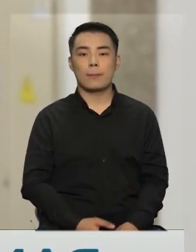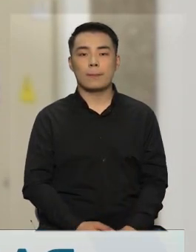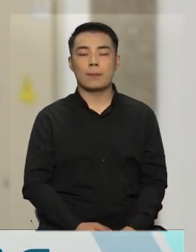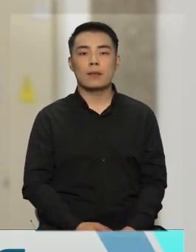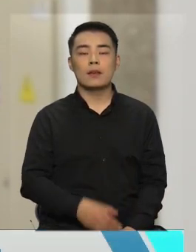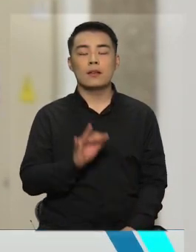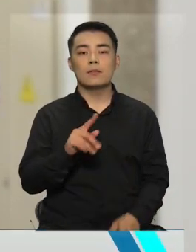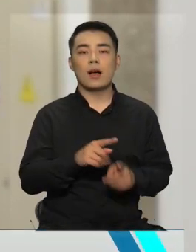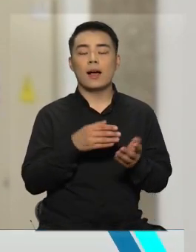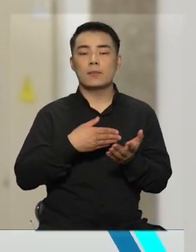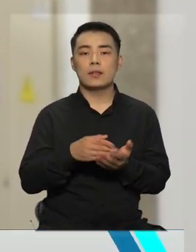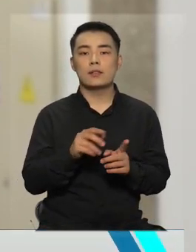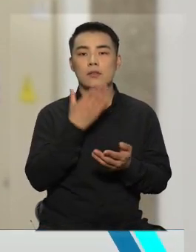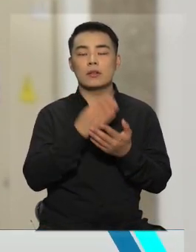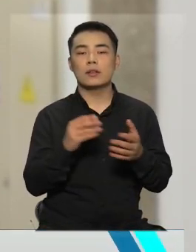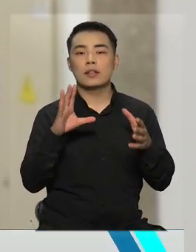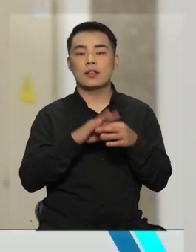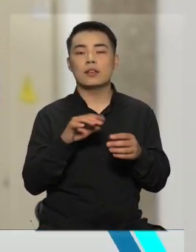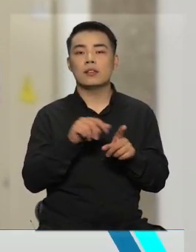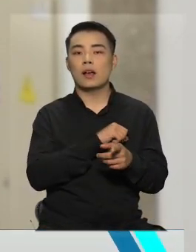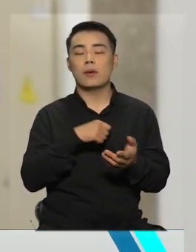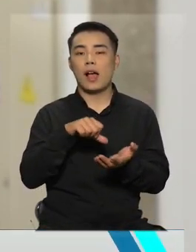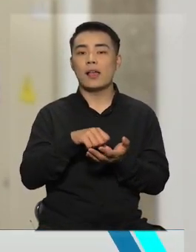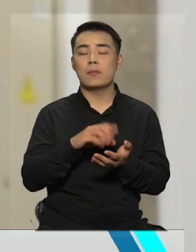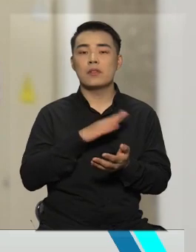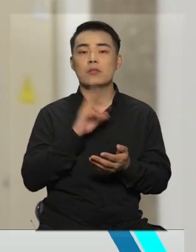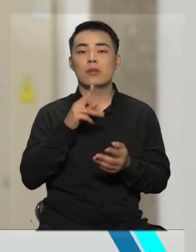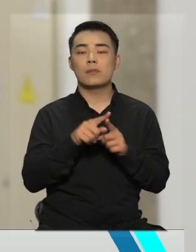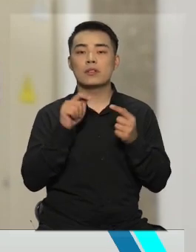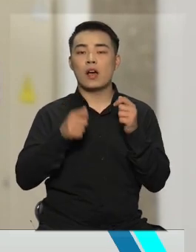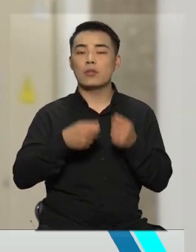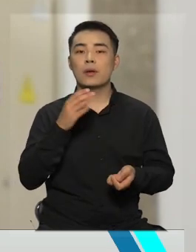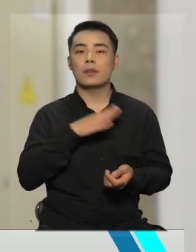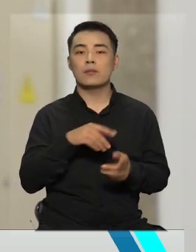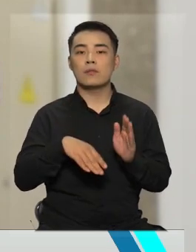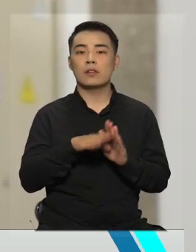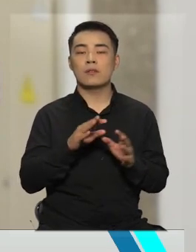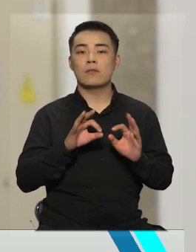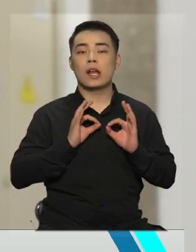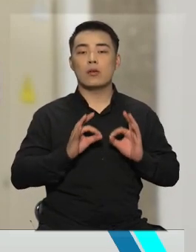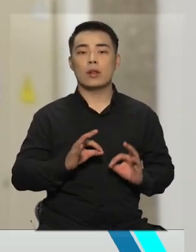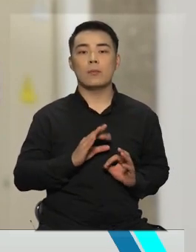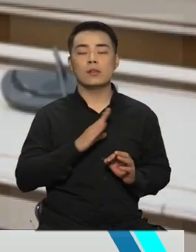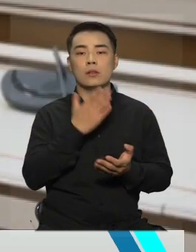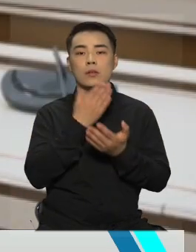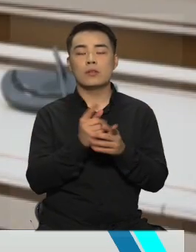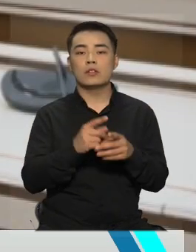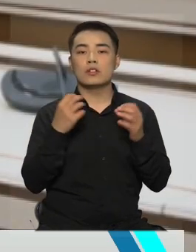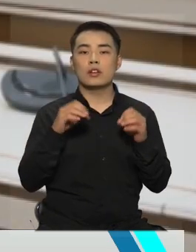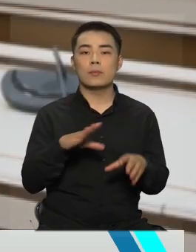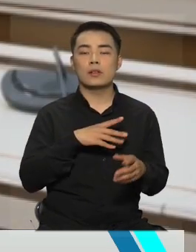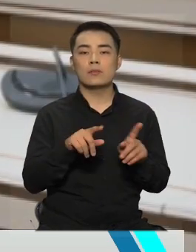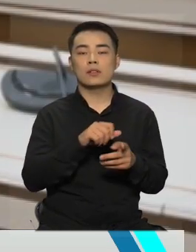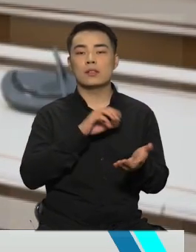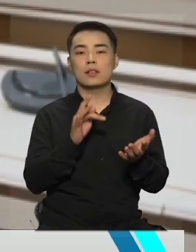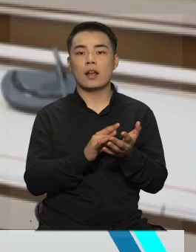отменили регистрацию кандидатом и по всем другим фактам которые выявила Генеральная прокуратура соответствующее решение приняла Центральная избирательная